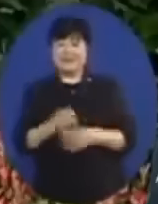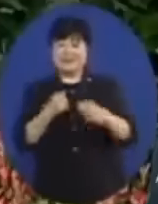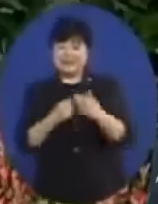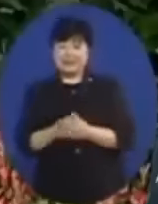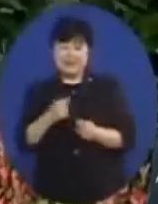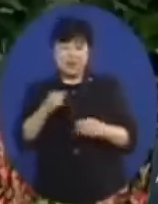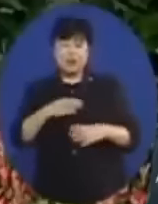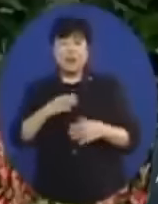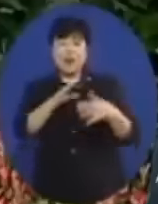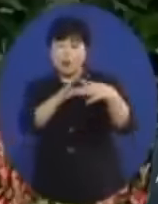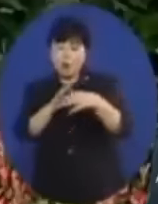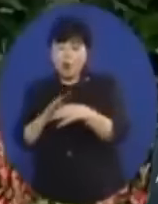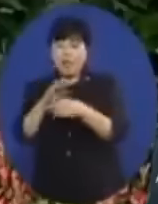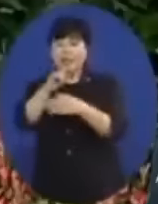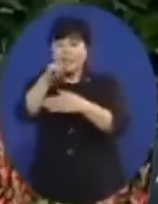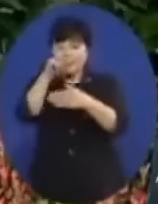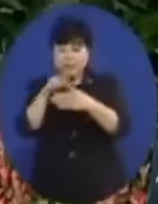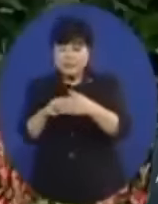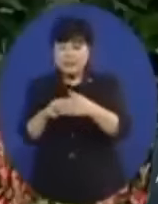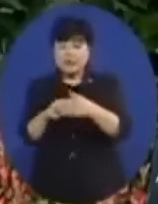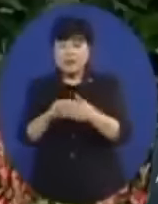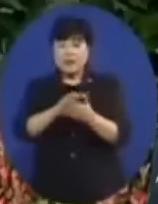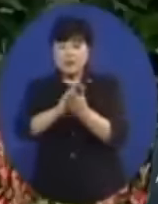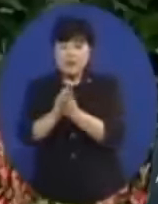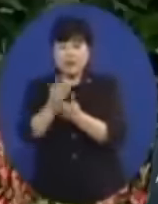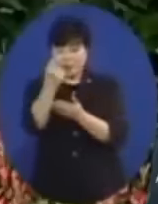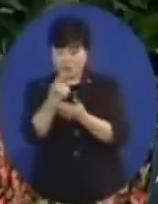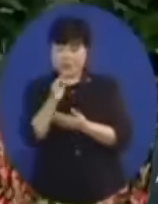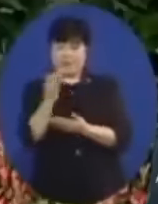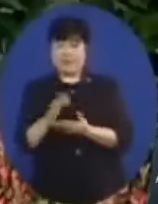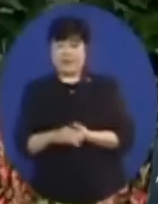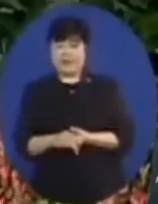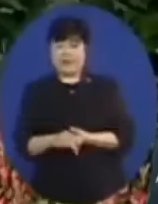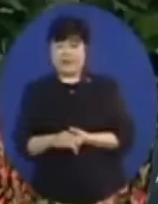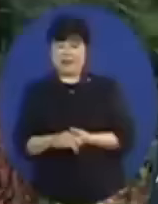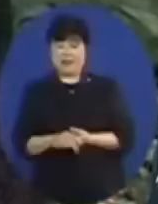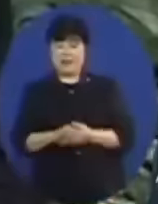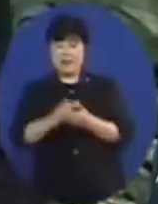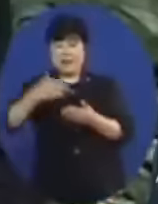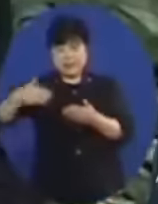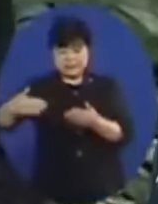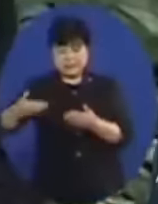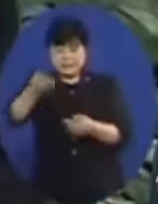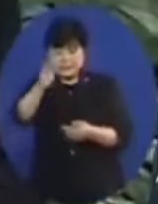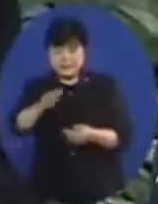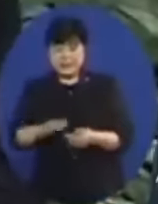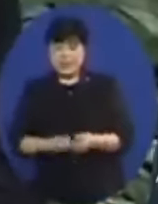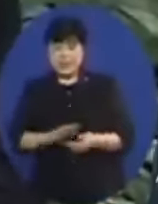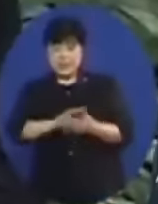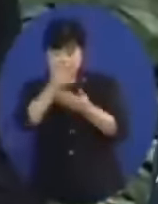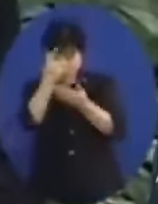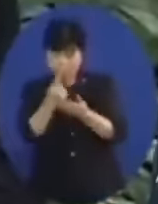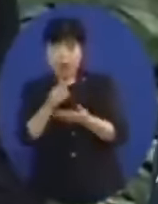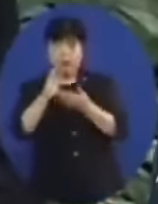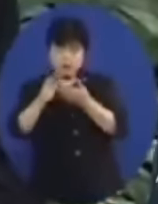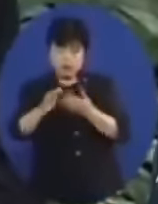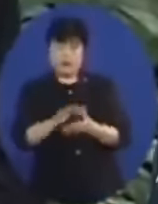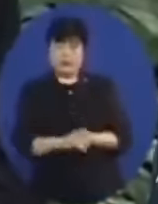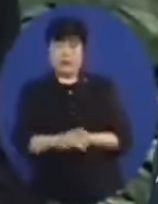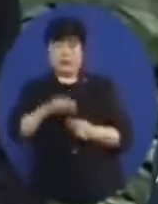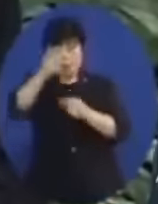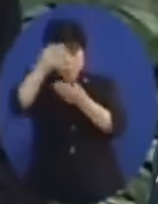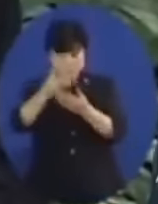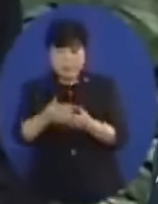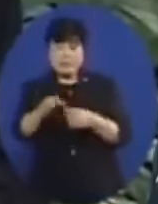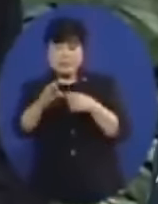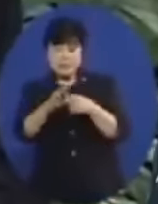이 놀라운 관계 속에 변화가 다가옵니다. 아무리 변화가 안 다가온다 해도 변화가 다가와요. 구원을